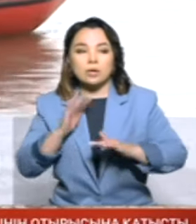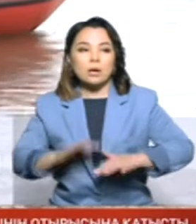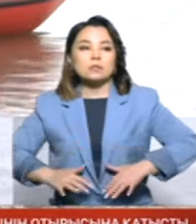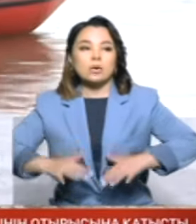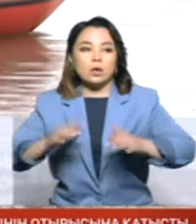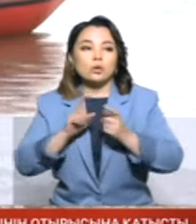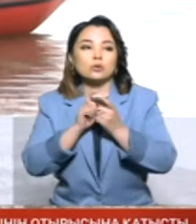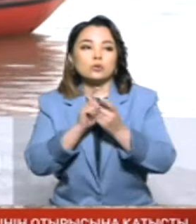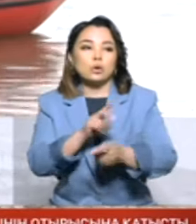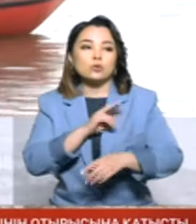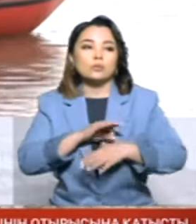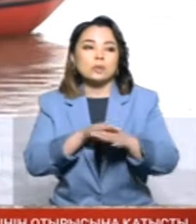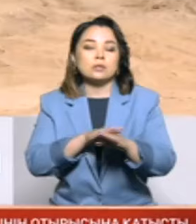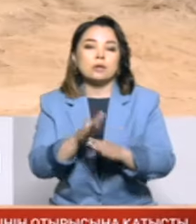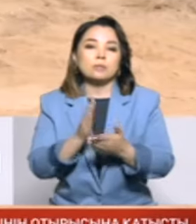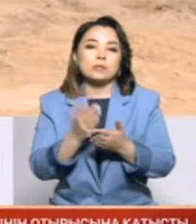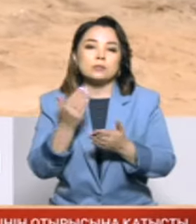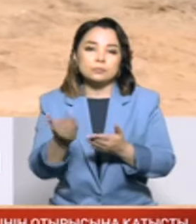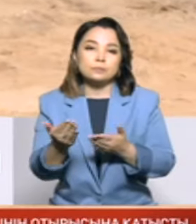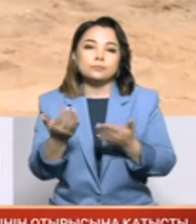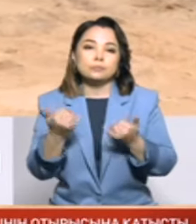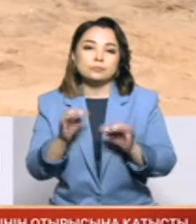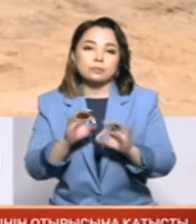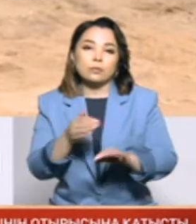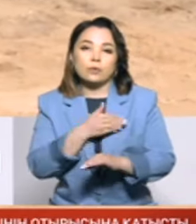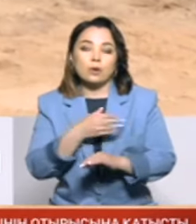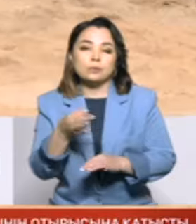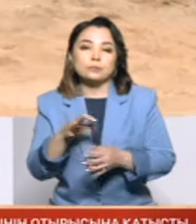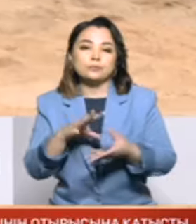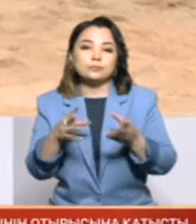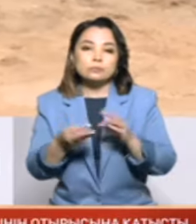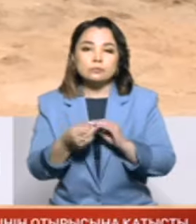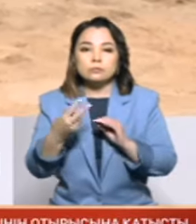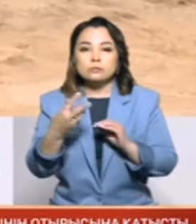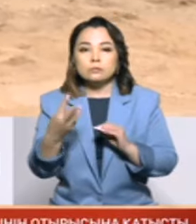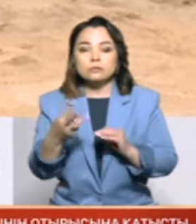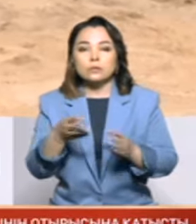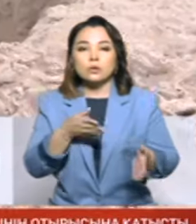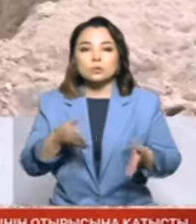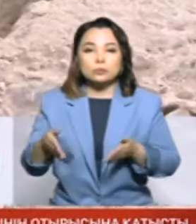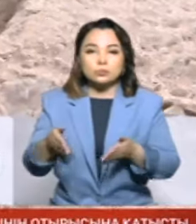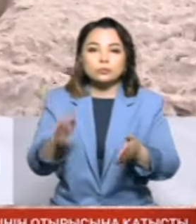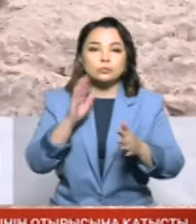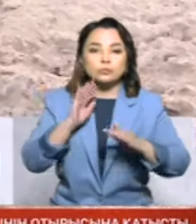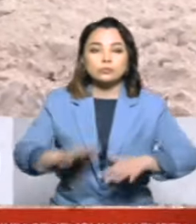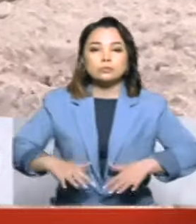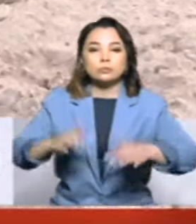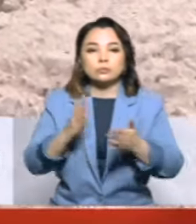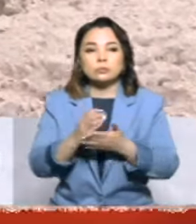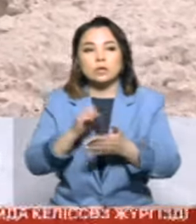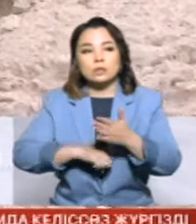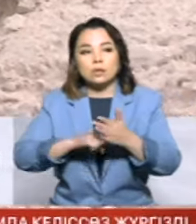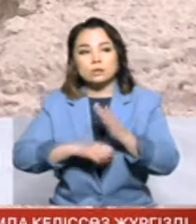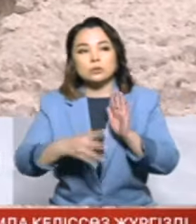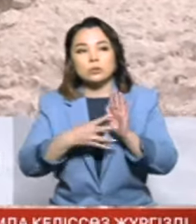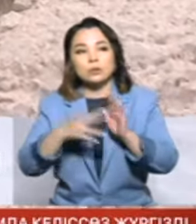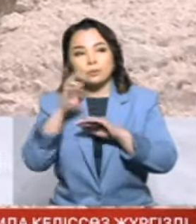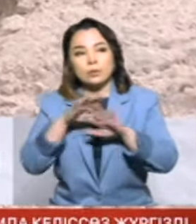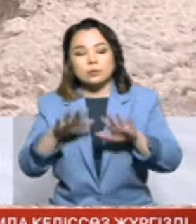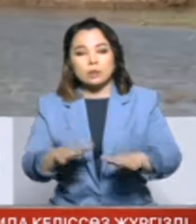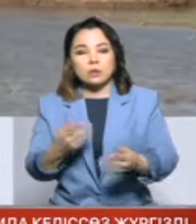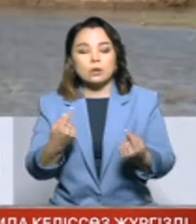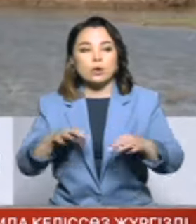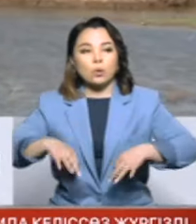мен күрес жұмыстары жүріп жатыр. Айта кетейін, облыс бойынша 23 тас жолды су шайды, салдарынан 9 елді мекенге